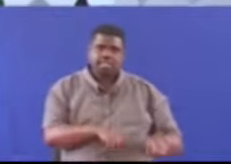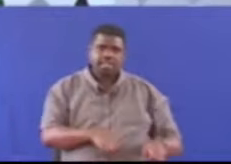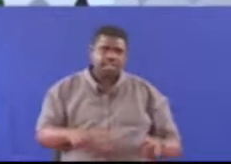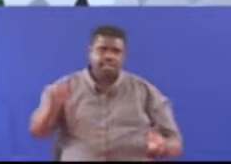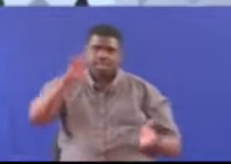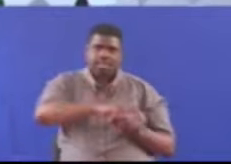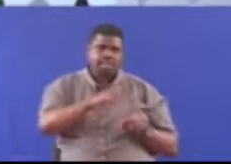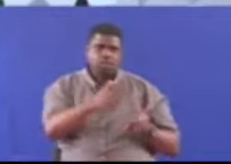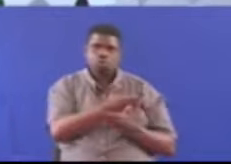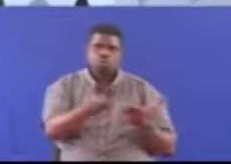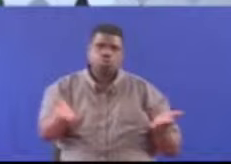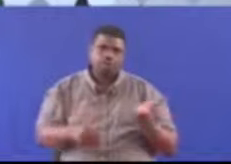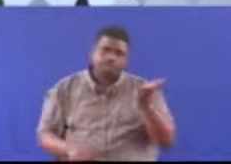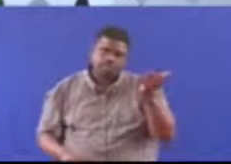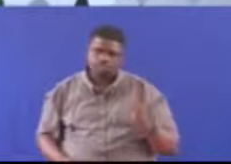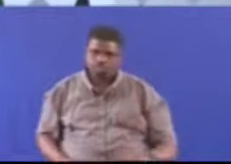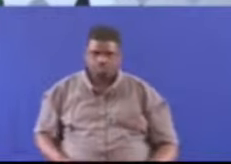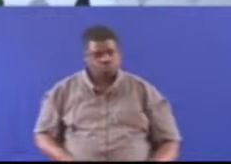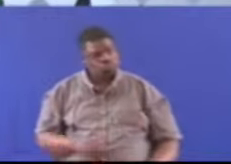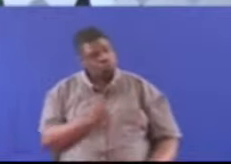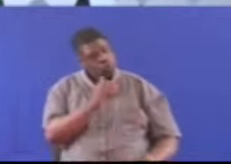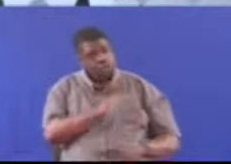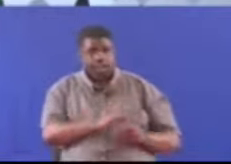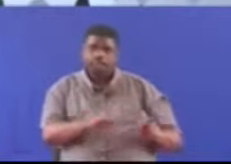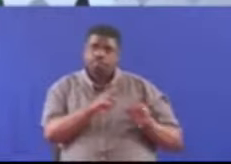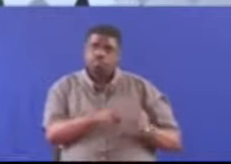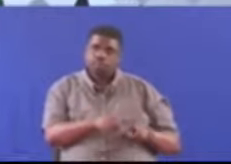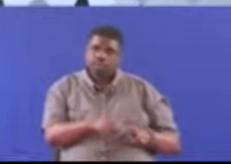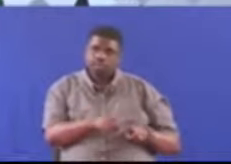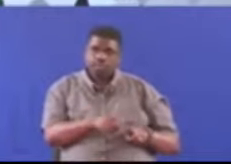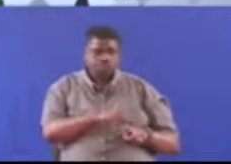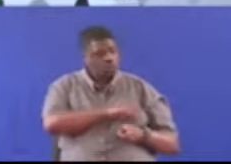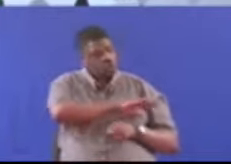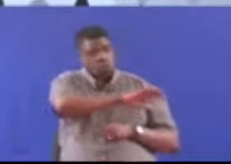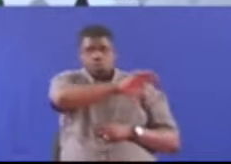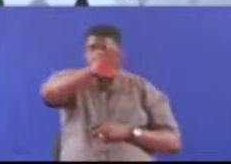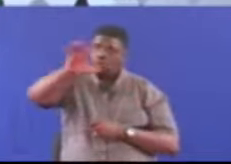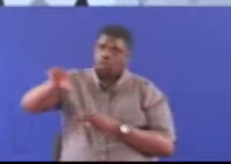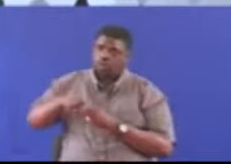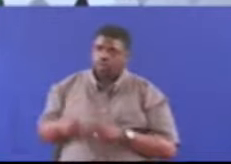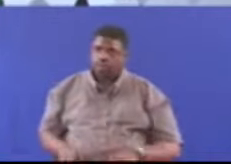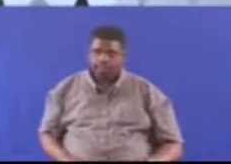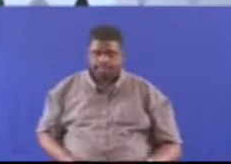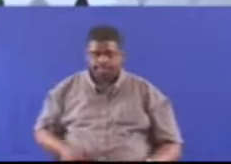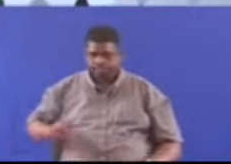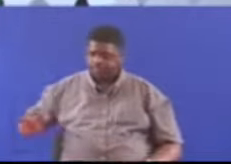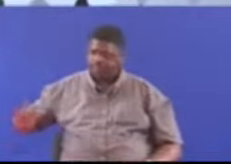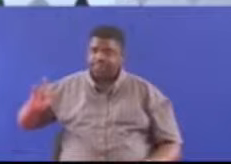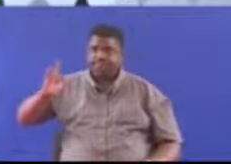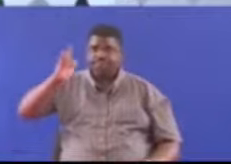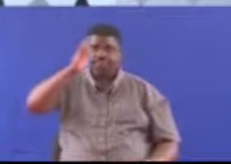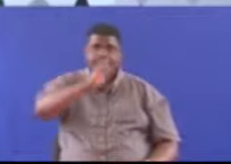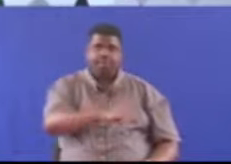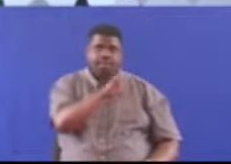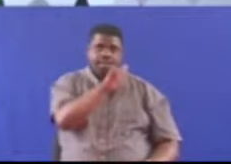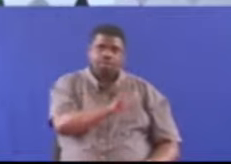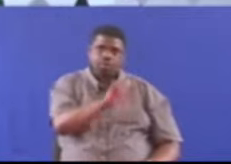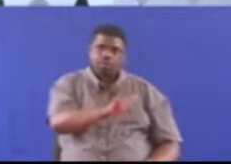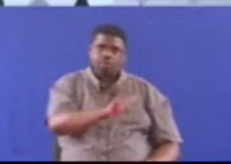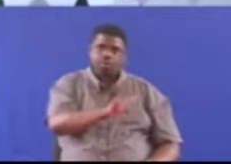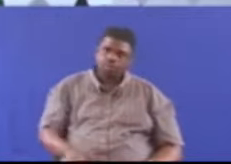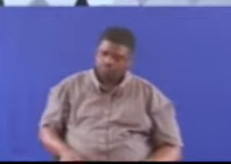hatungekuepo. Na ukarimu wake unakwenda kwenu wote. Pipa aliyowapa wanayanga kwenda